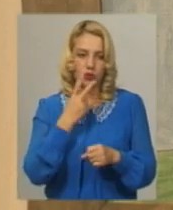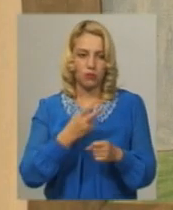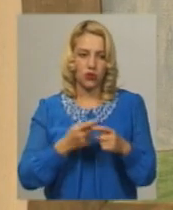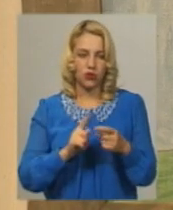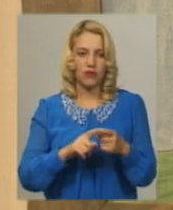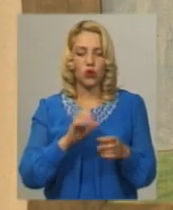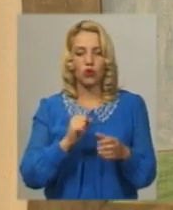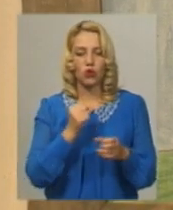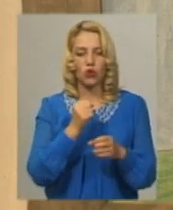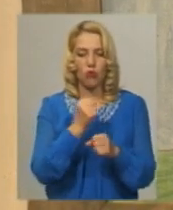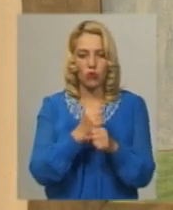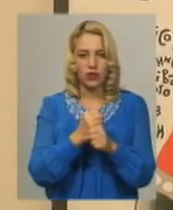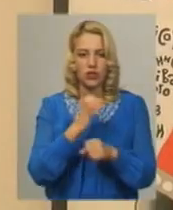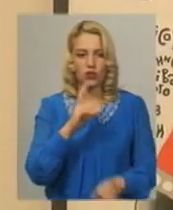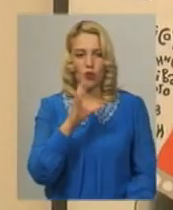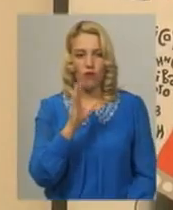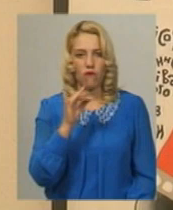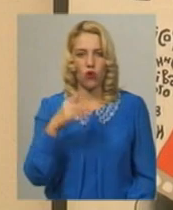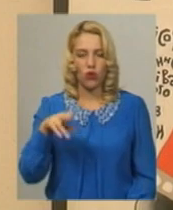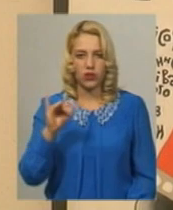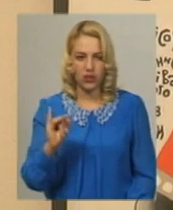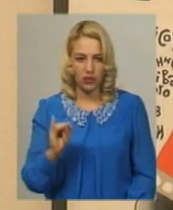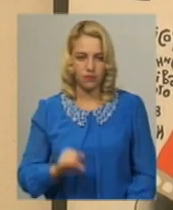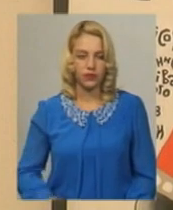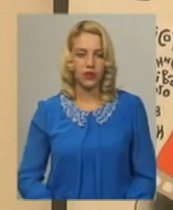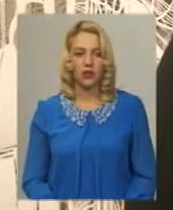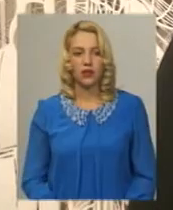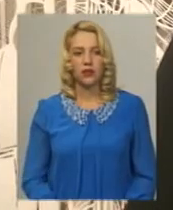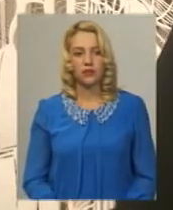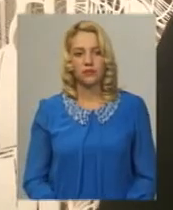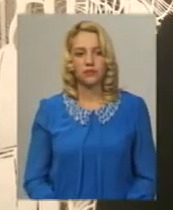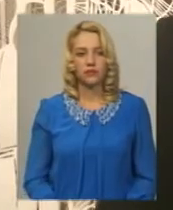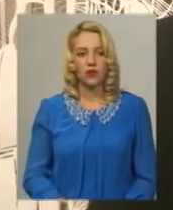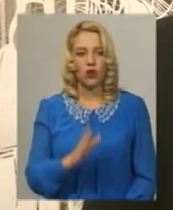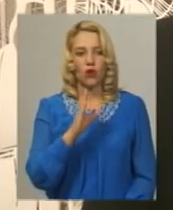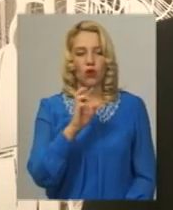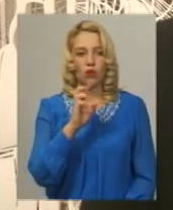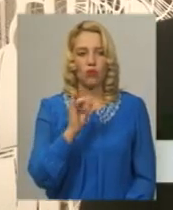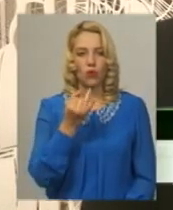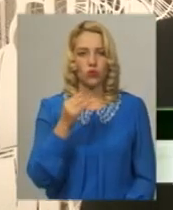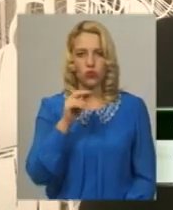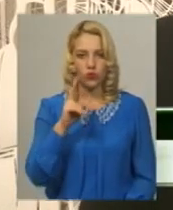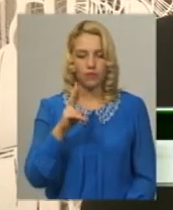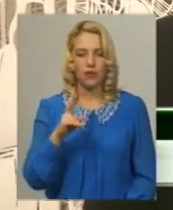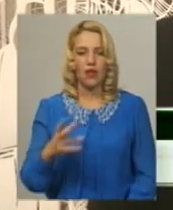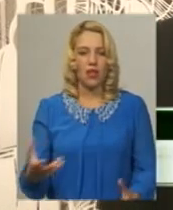Григорія Сковороди, каже директор Хмельницького обласного художнього музею Ольга Долінська. Михайло Бойчук надихався